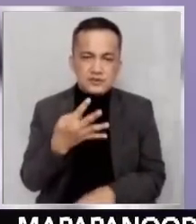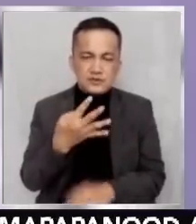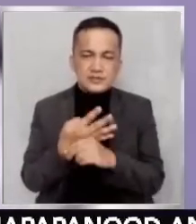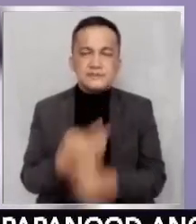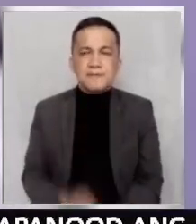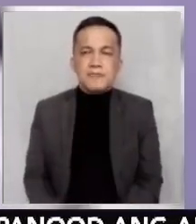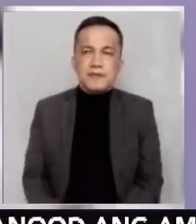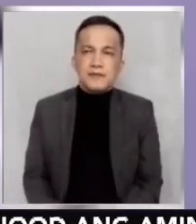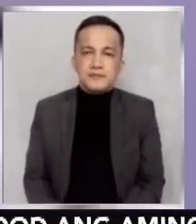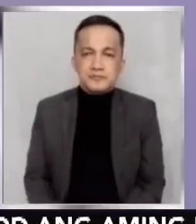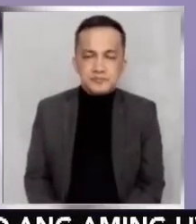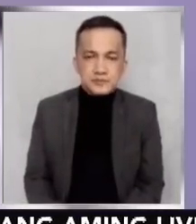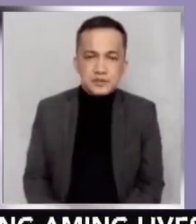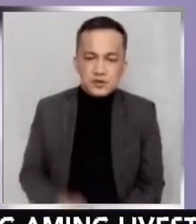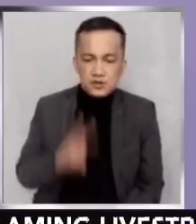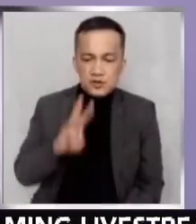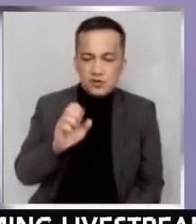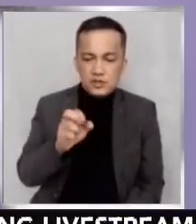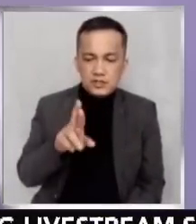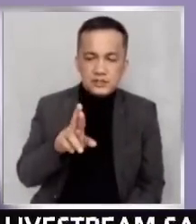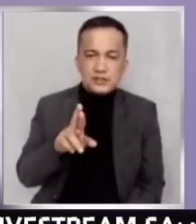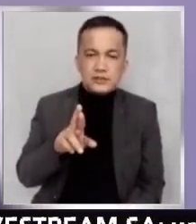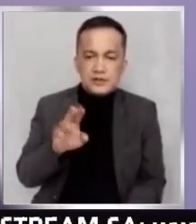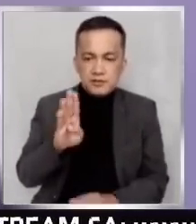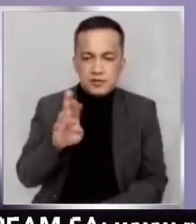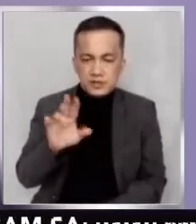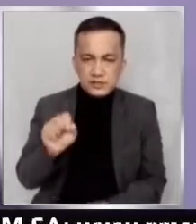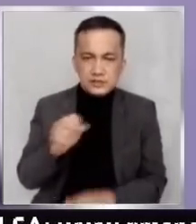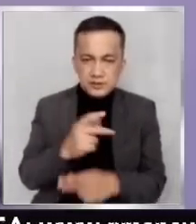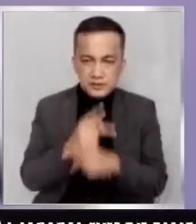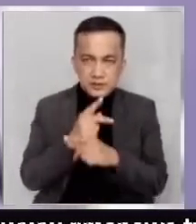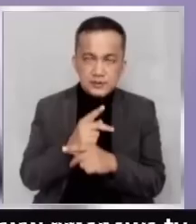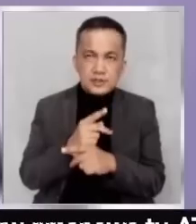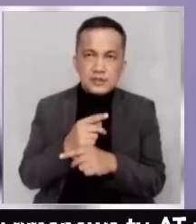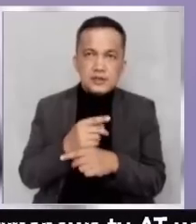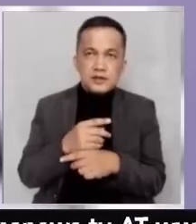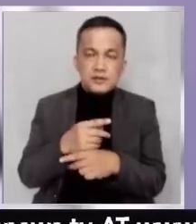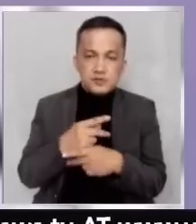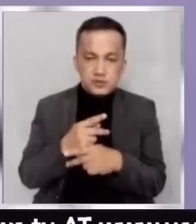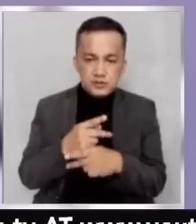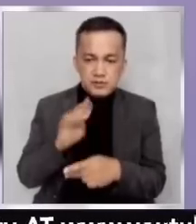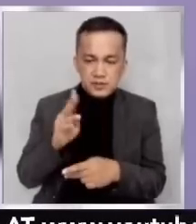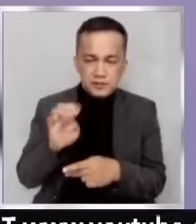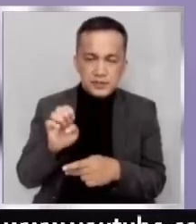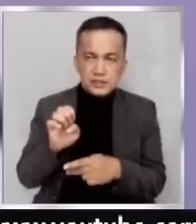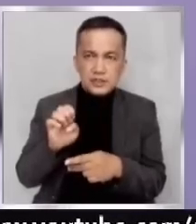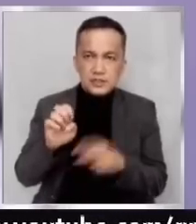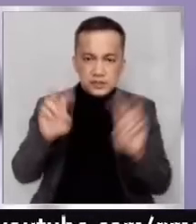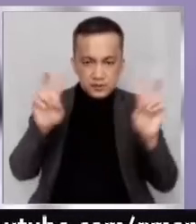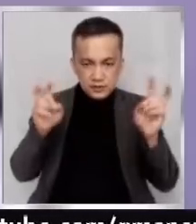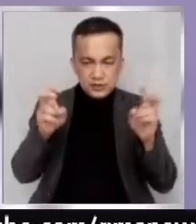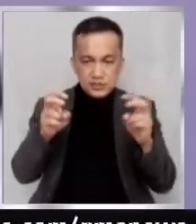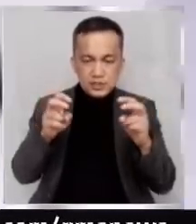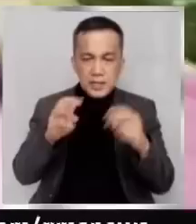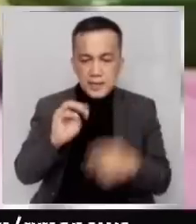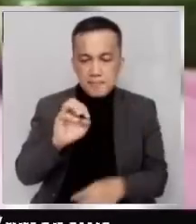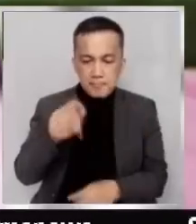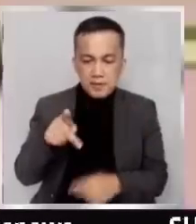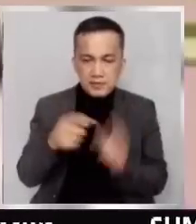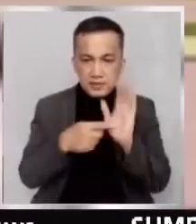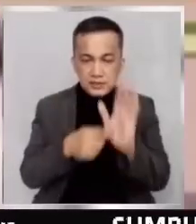Dinepensahan ng Warner Brothers Pictures na producer ng Barbie ang kontrobersyal na mapang ipinakita sa isang eksena ng pelikula.